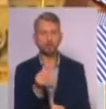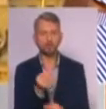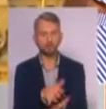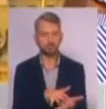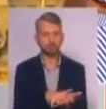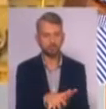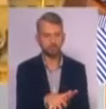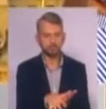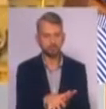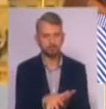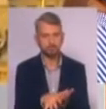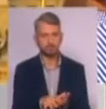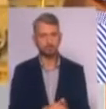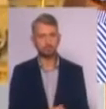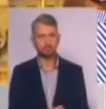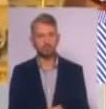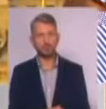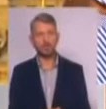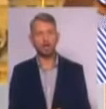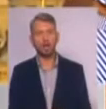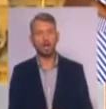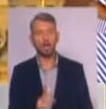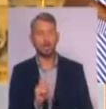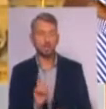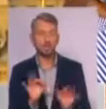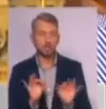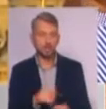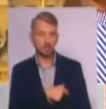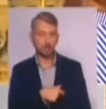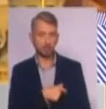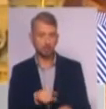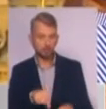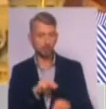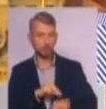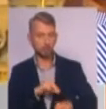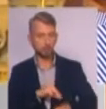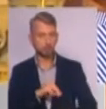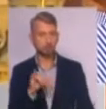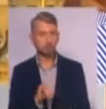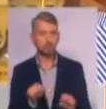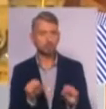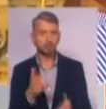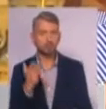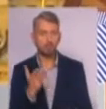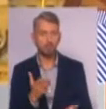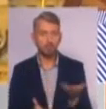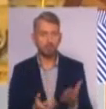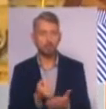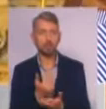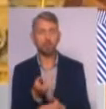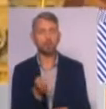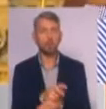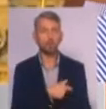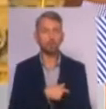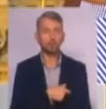і куди направляти кошти. Але, звичайно, депутати теж працюють. І, може, до вас приходять депутати,